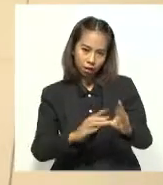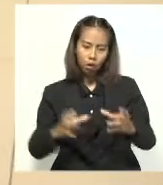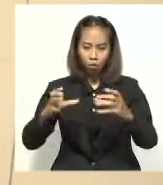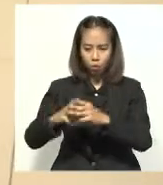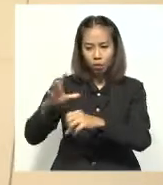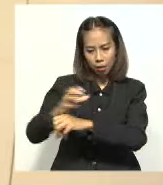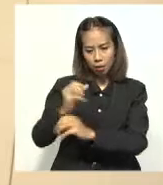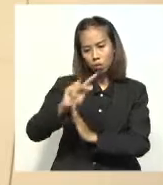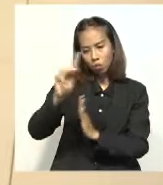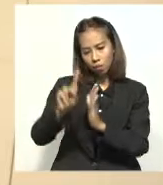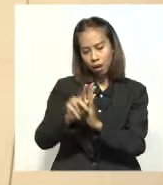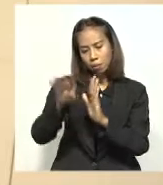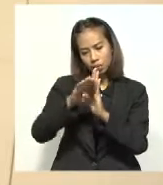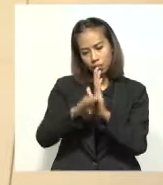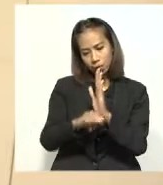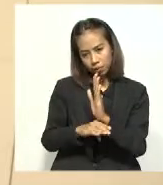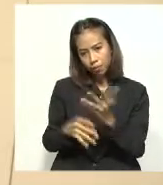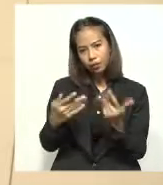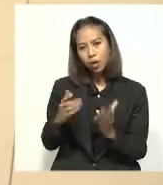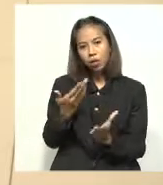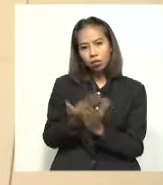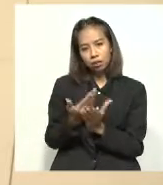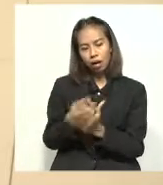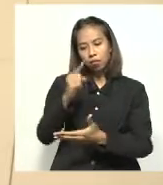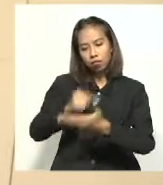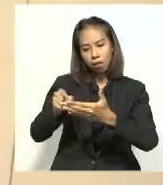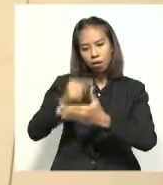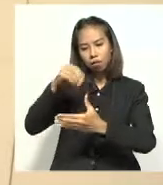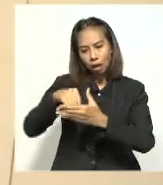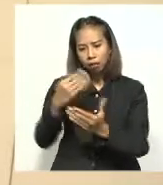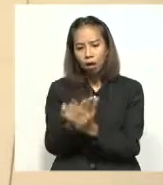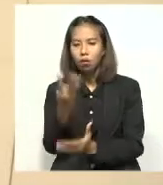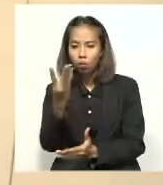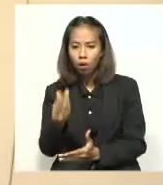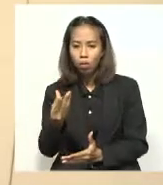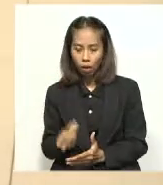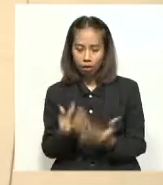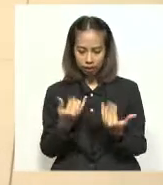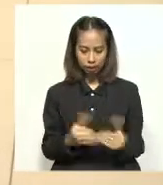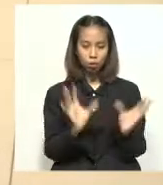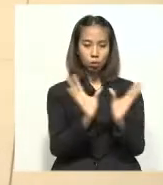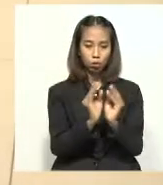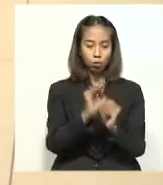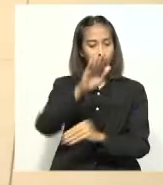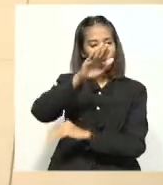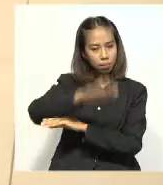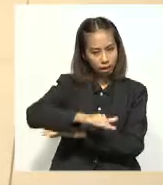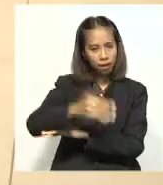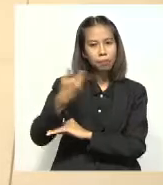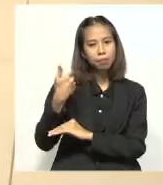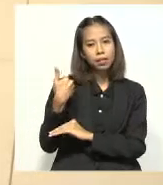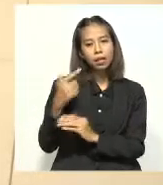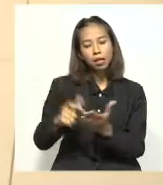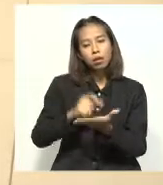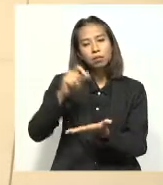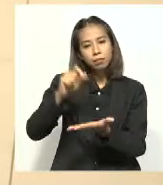การเมืองตามกฎหมายพรรคการเมืองและค่าใช้จ่ายในการเลือกตั้งนะคะขณะที่การประชุมกกต.ในช่วงบ่ายค่ะก็จะมีการอนุมั